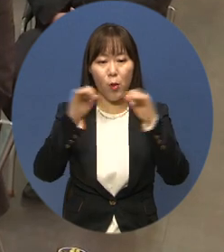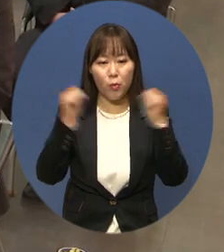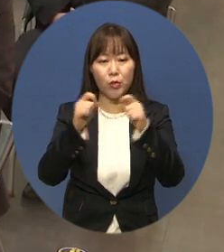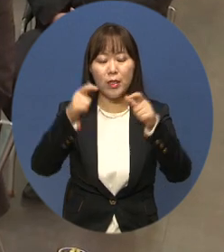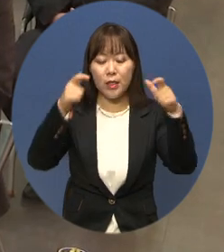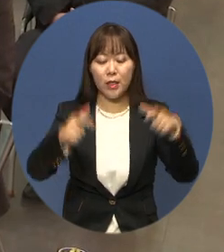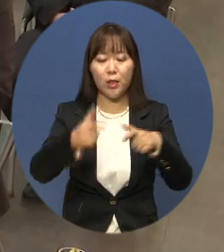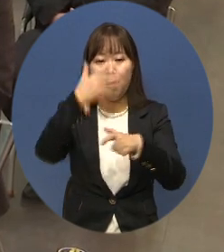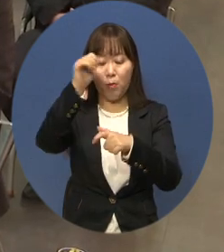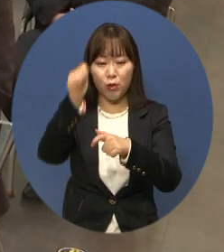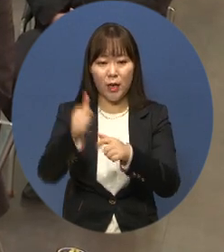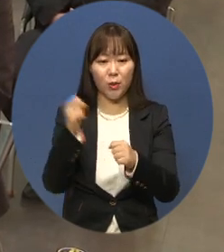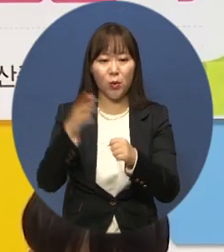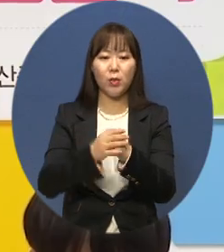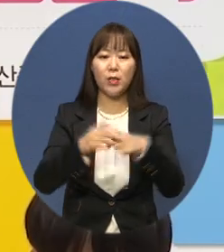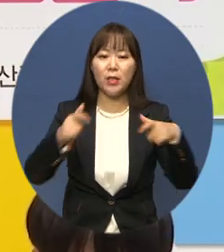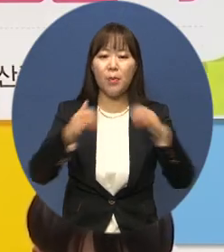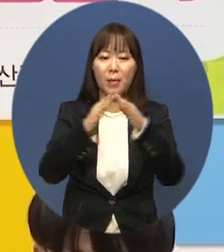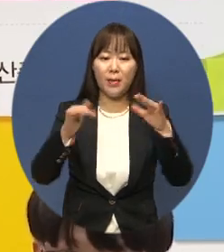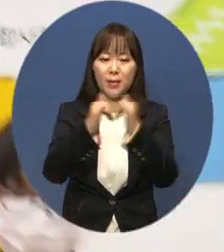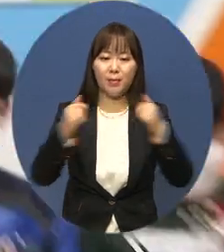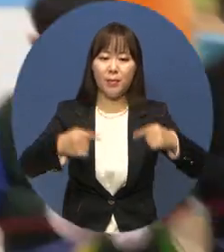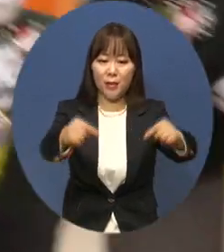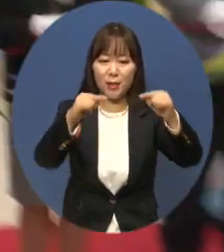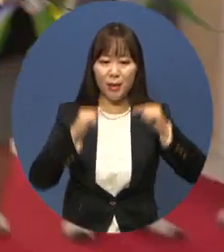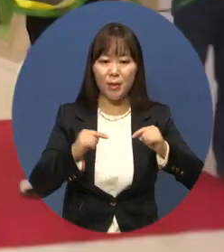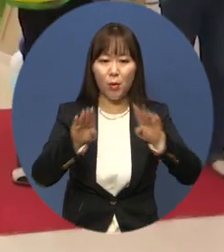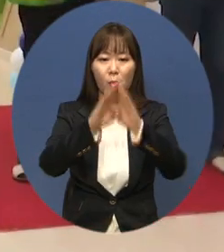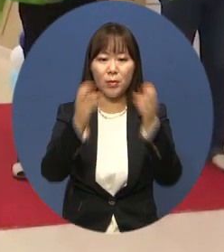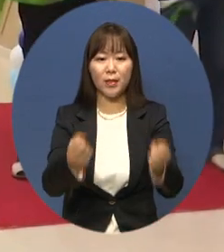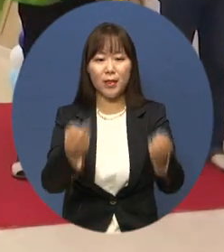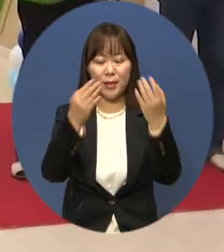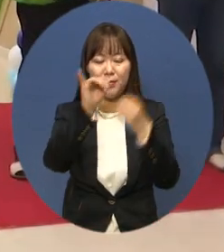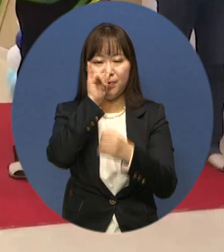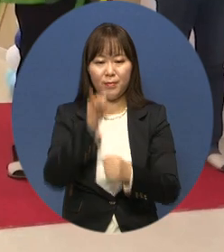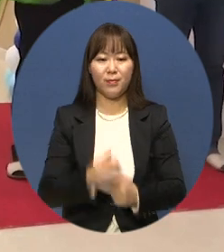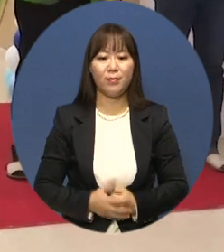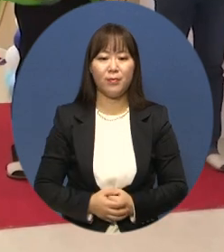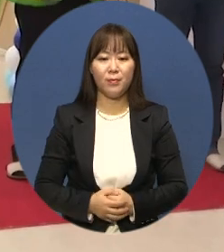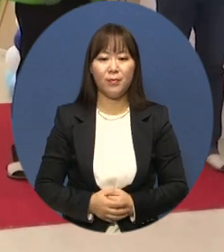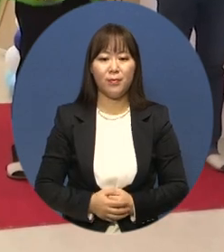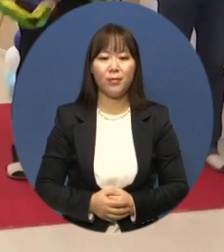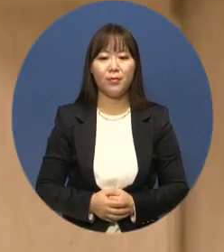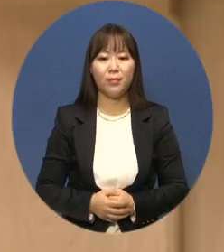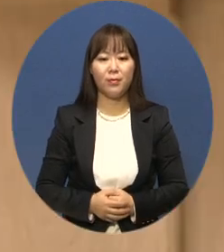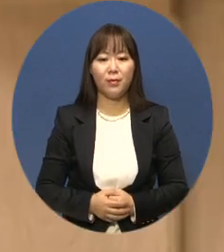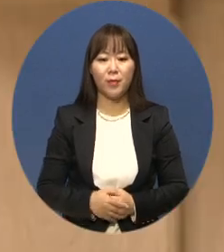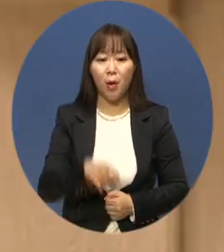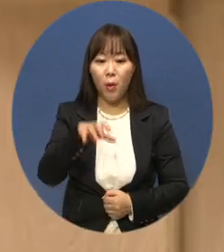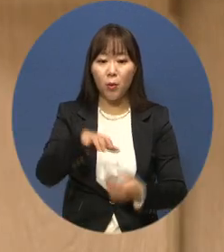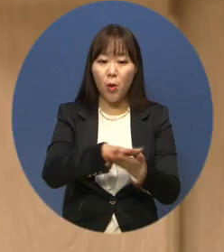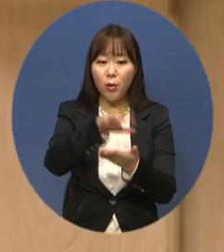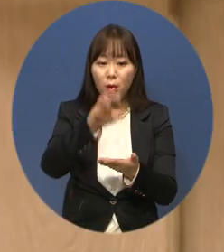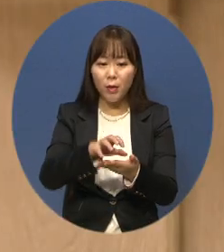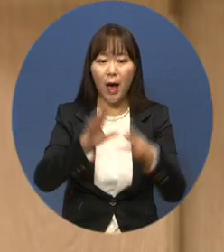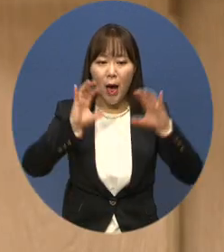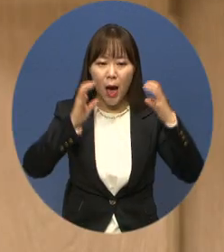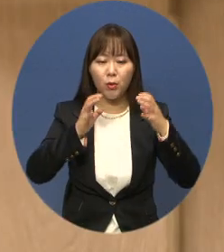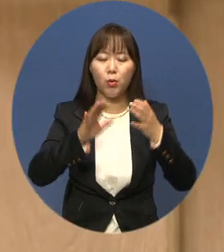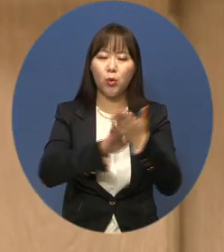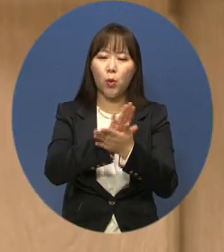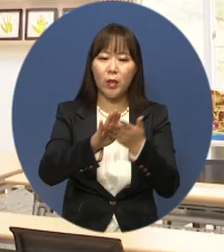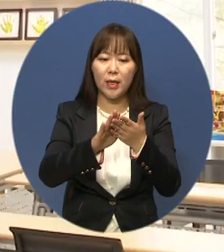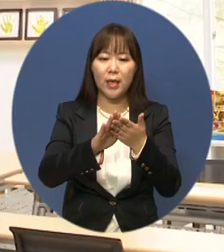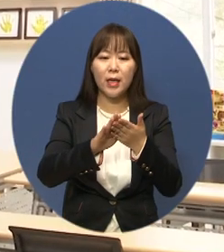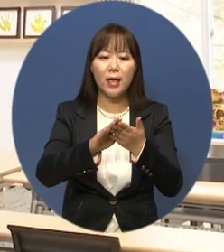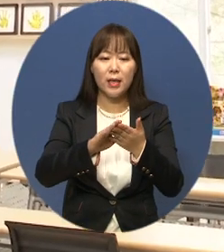전북지역본부장, 지역주민들이 참석한 가운데 오픈식을 가졌습니다. 미소마을 행복놀이터는